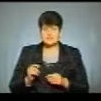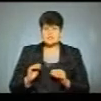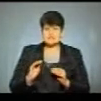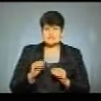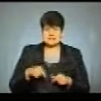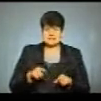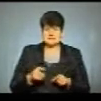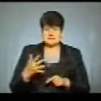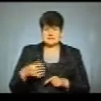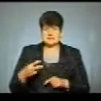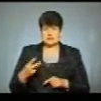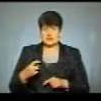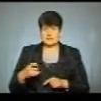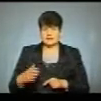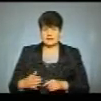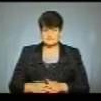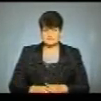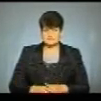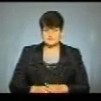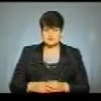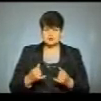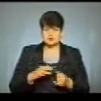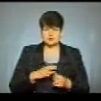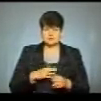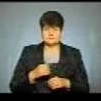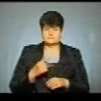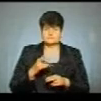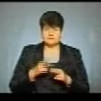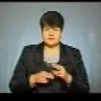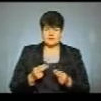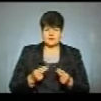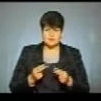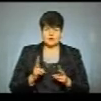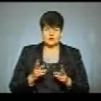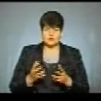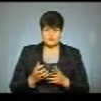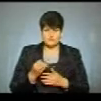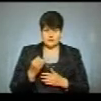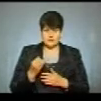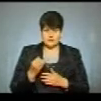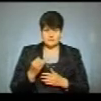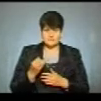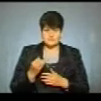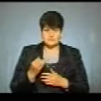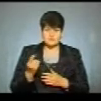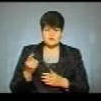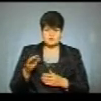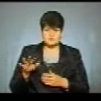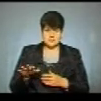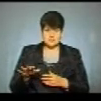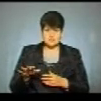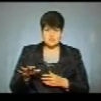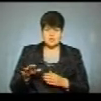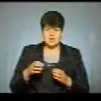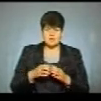на 52-й хвилині. Сьогодні була ключова гра в нас, тому що хто виграв, практично в зоні займеться перше місце, і